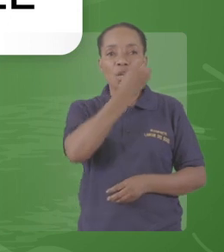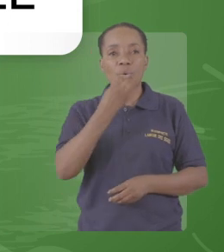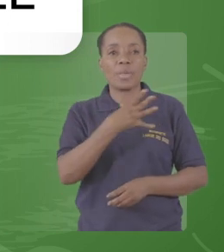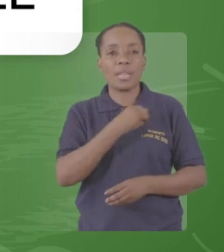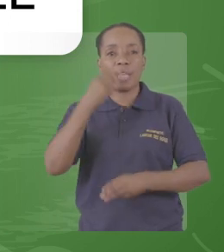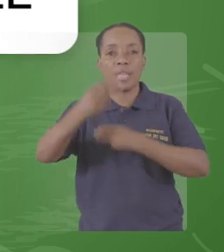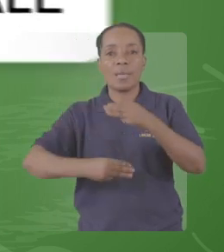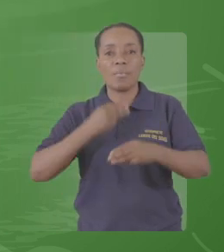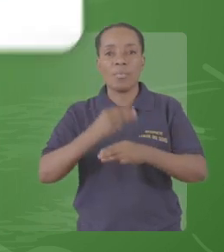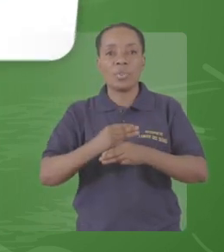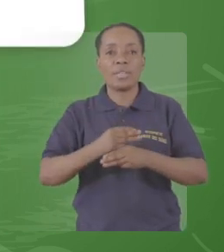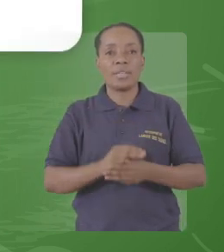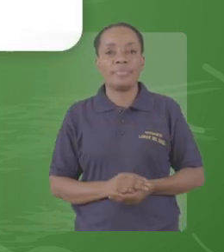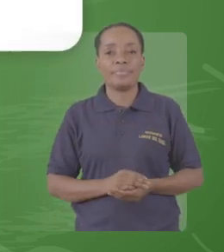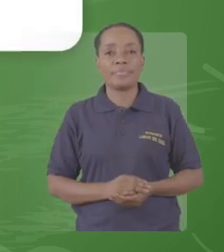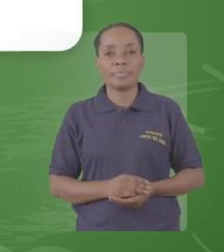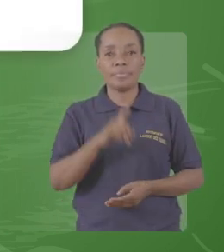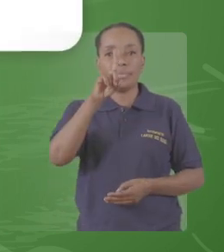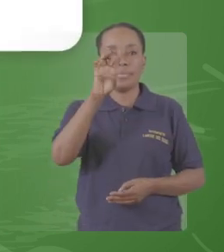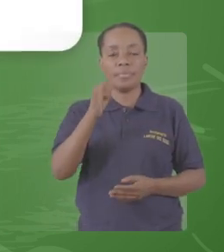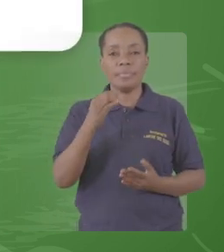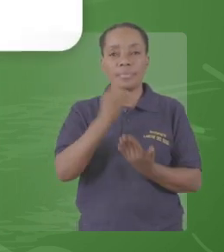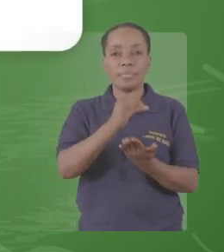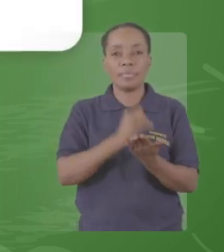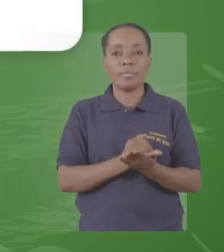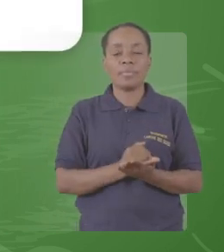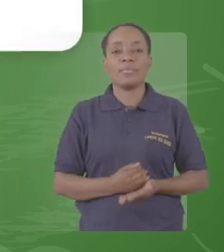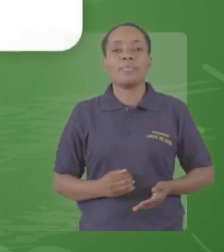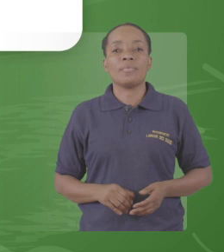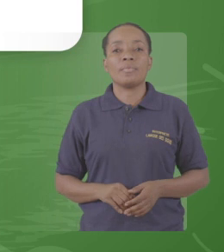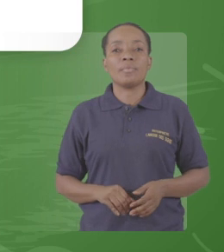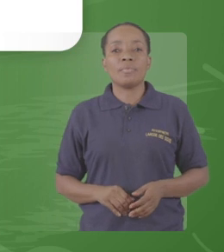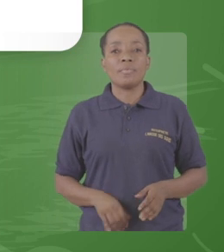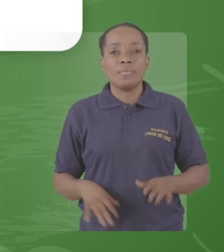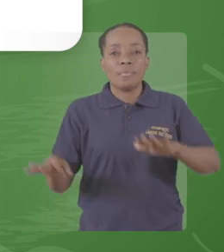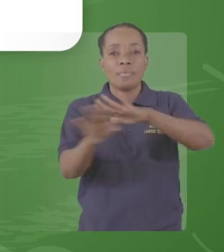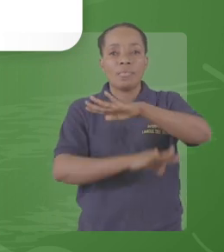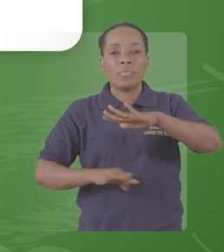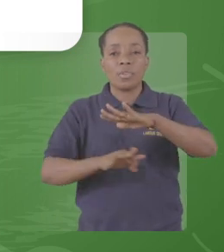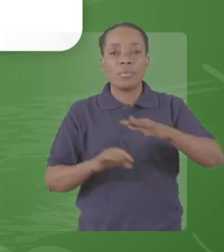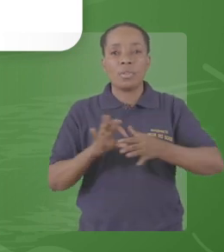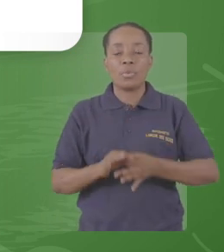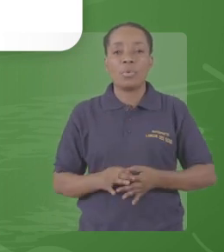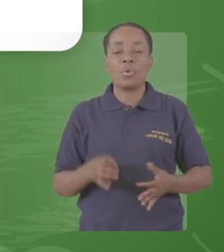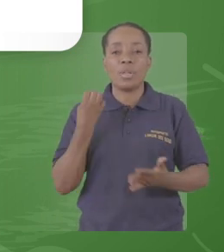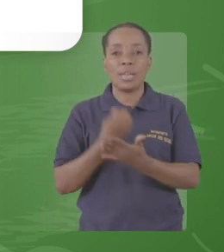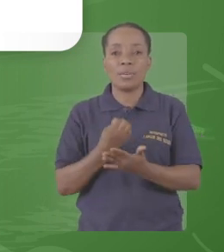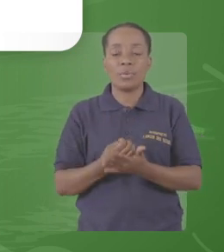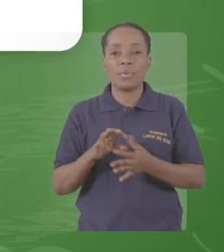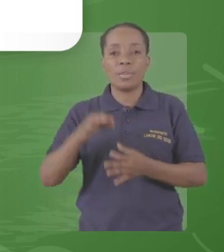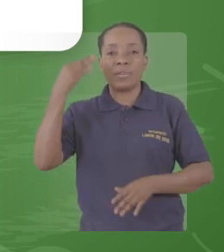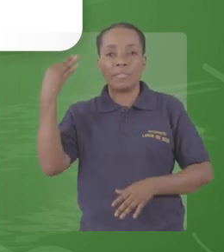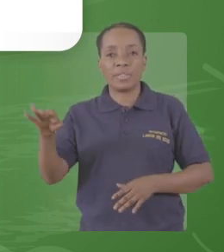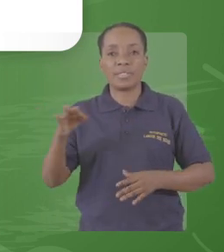mondiale. La première leçon de ce thème, les fondements de l'économie de la